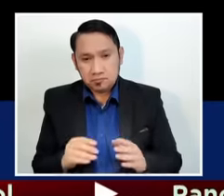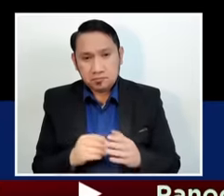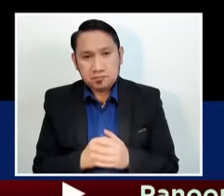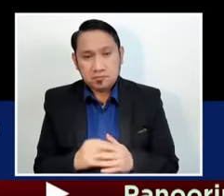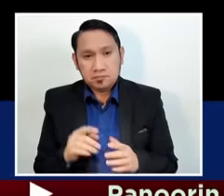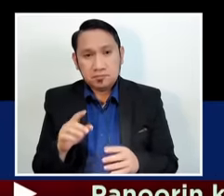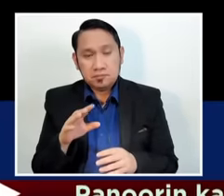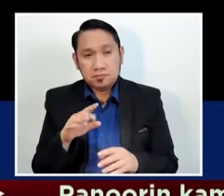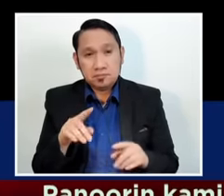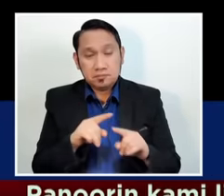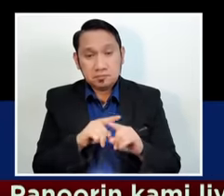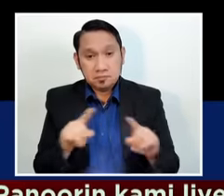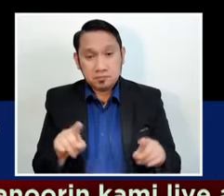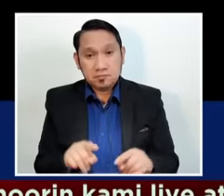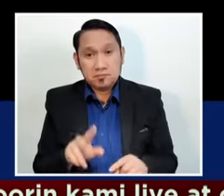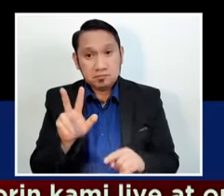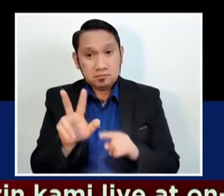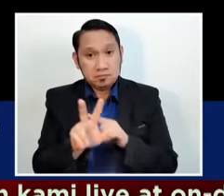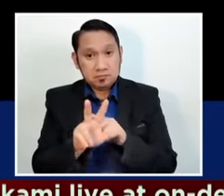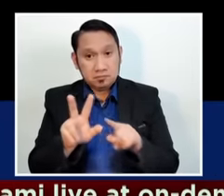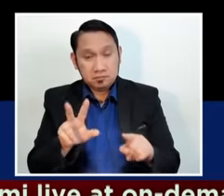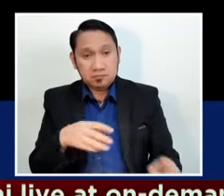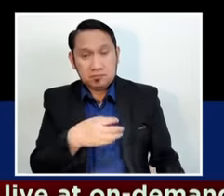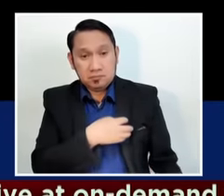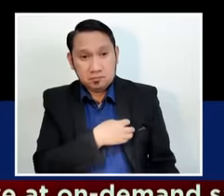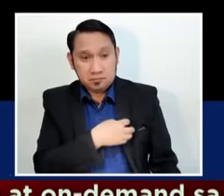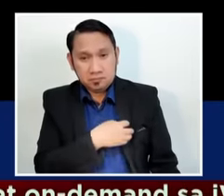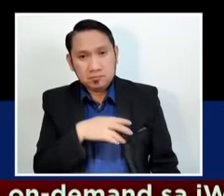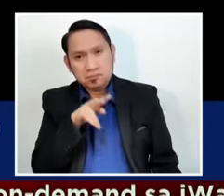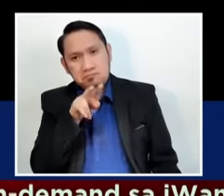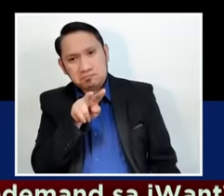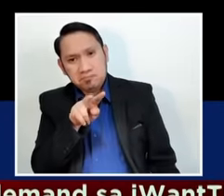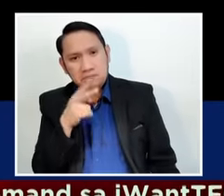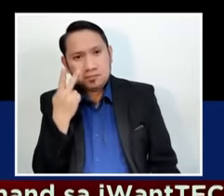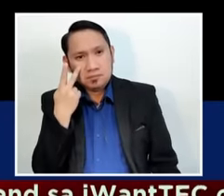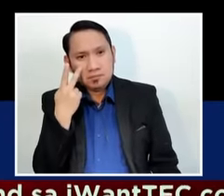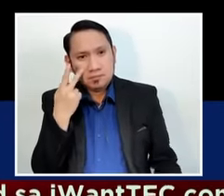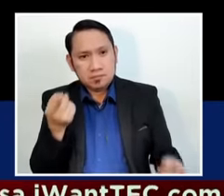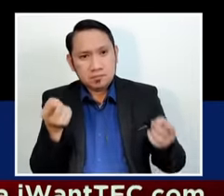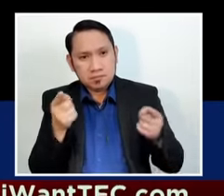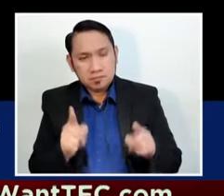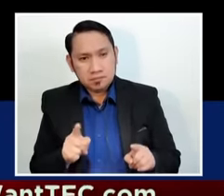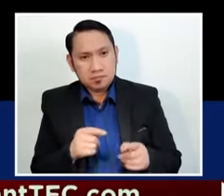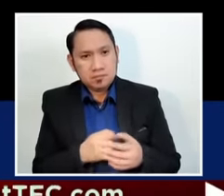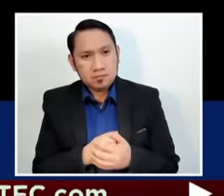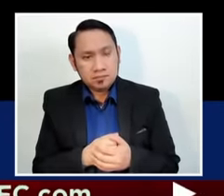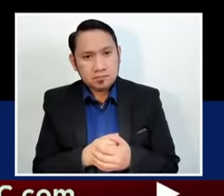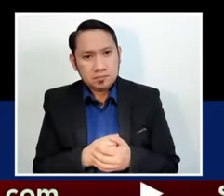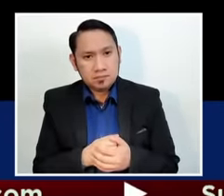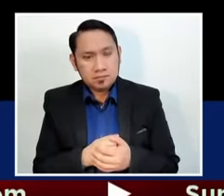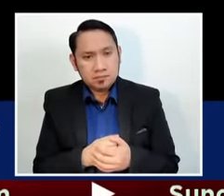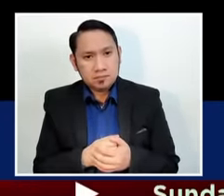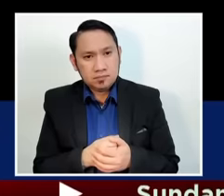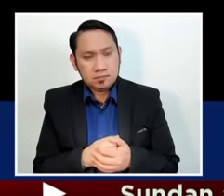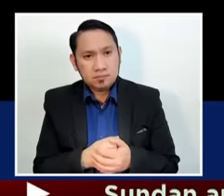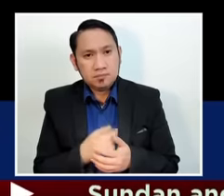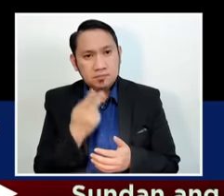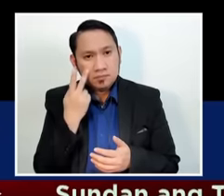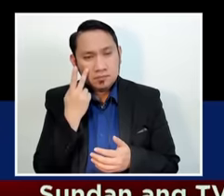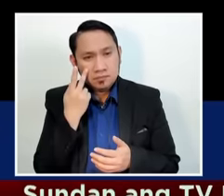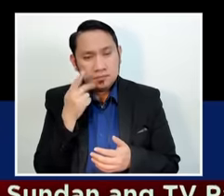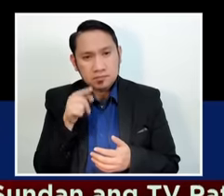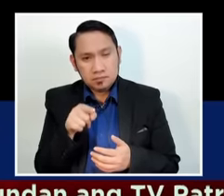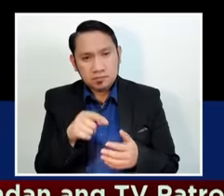umawat po naman ang tatlong pulis na nakakita sa insidente. Ayon po kay Rivera, nakita niya na alanganin